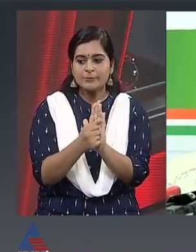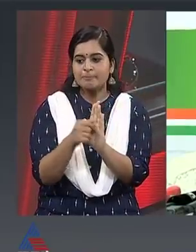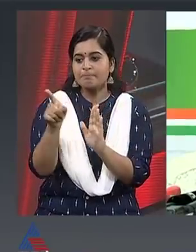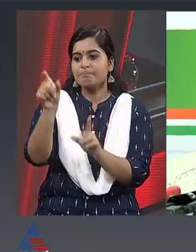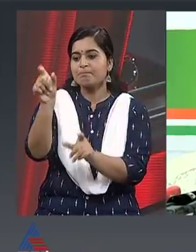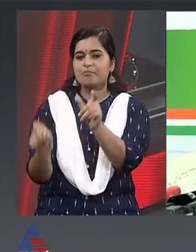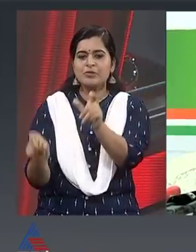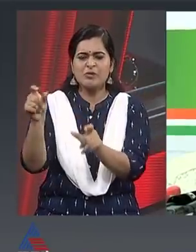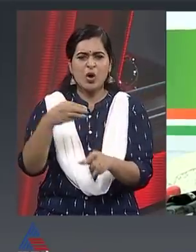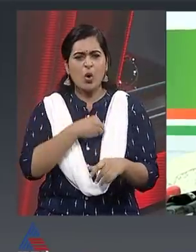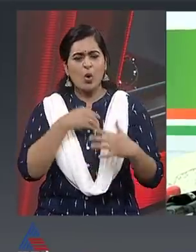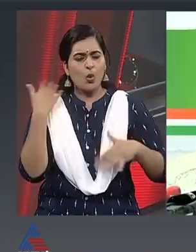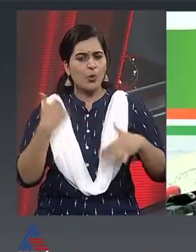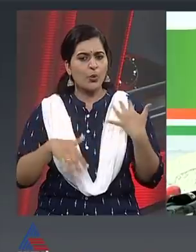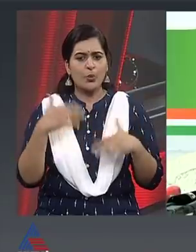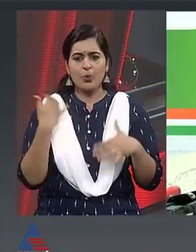മുട്ടിലെഴഞ്ഞും